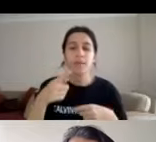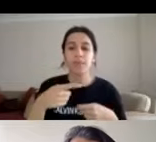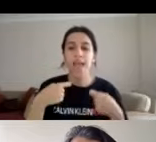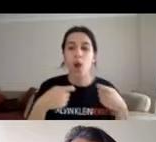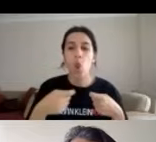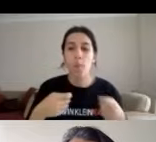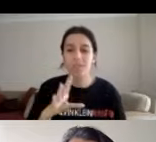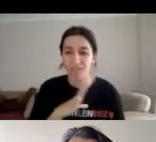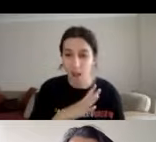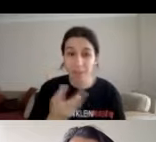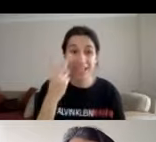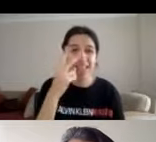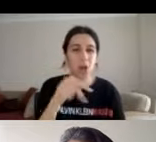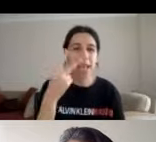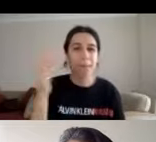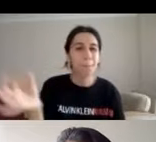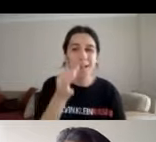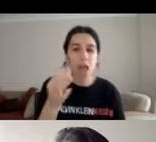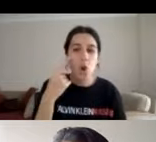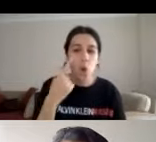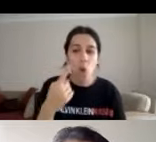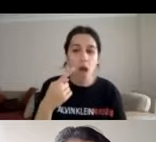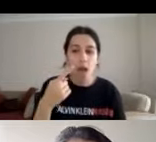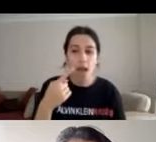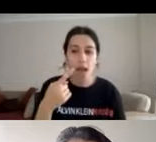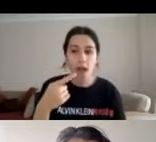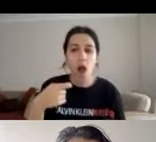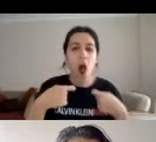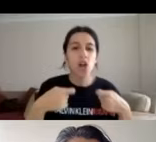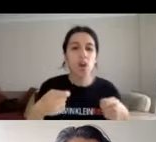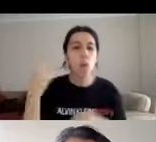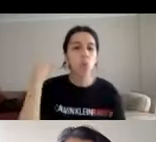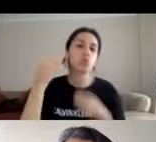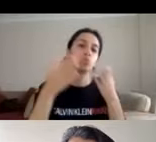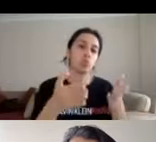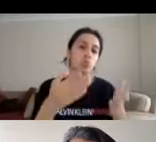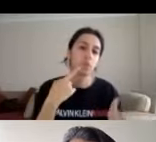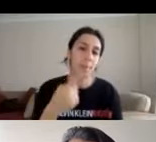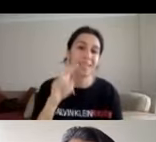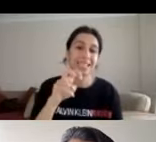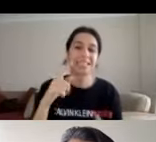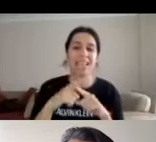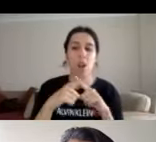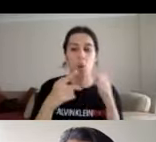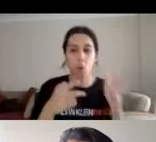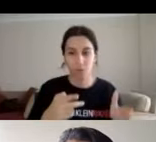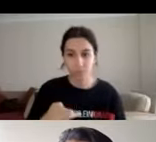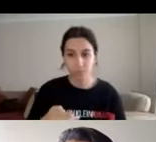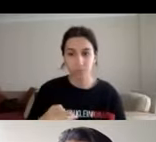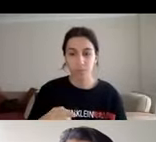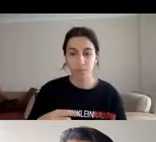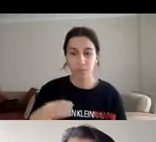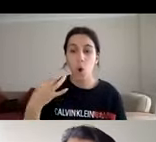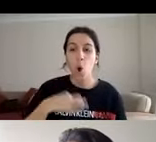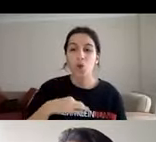2.2 milyar kişinin harcama gücünü tanımlayan rakam bu. Ve hani özel sektör için harekete